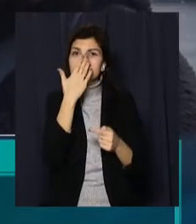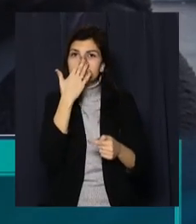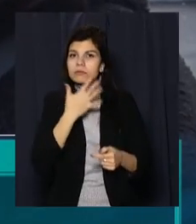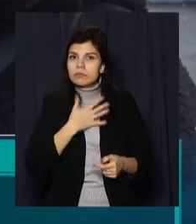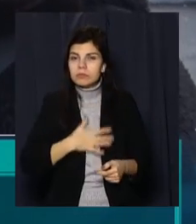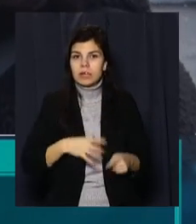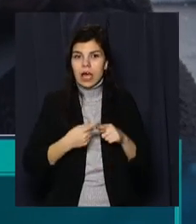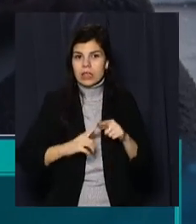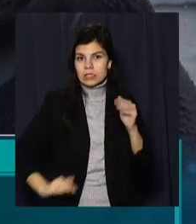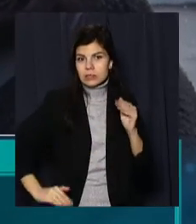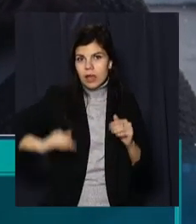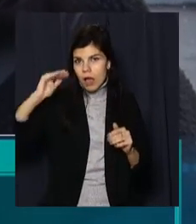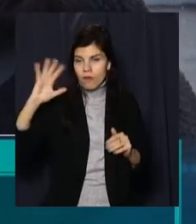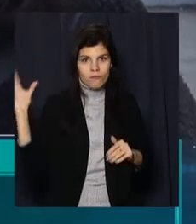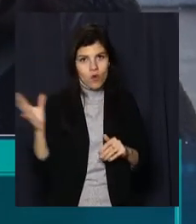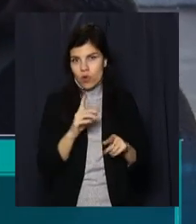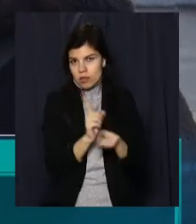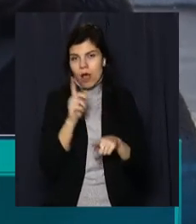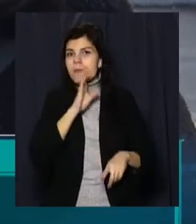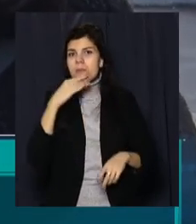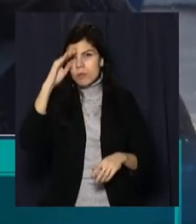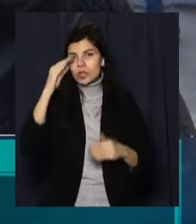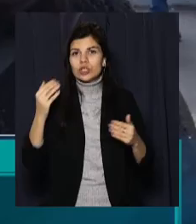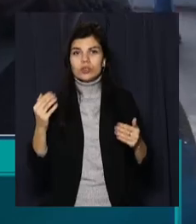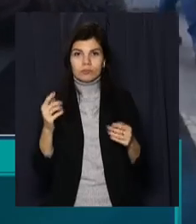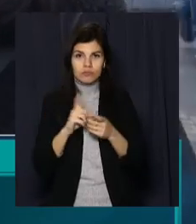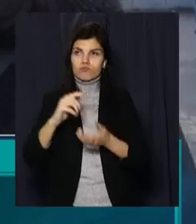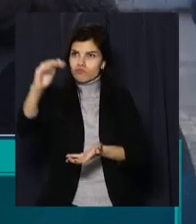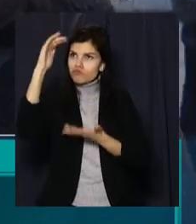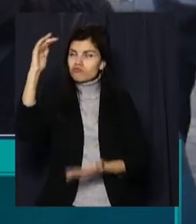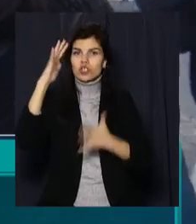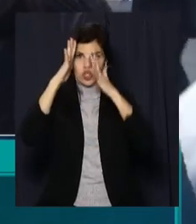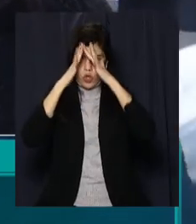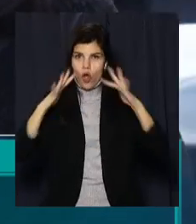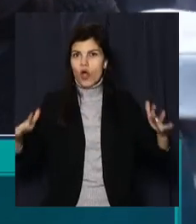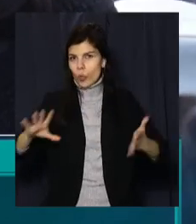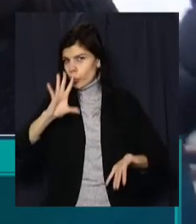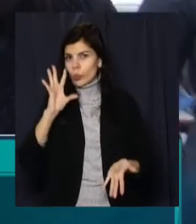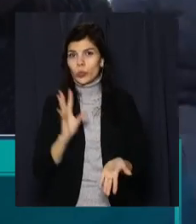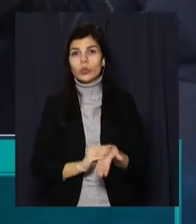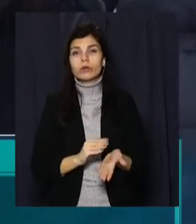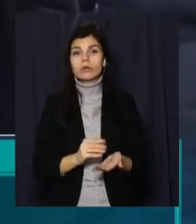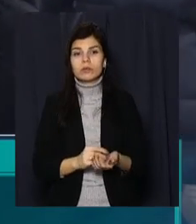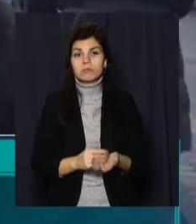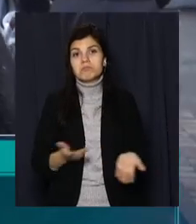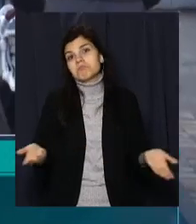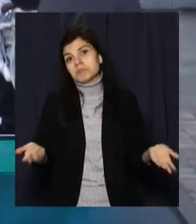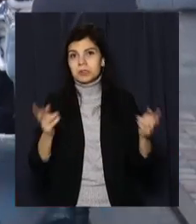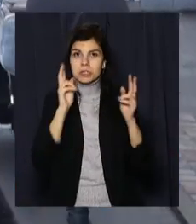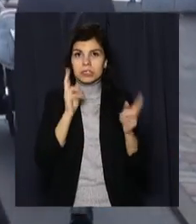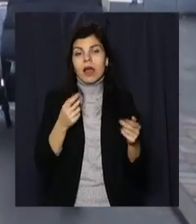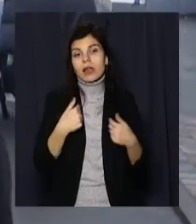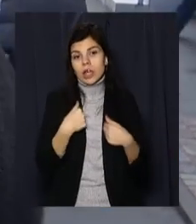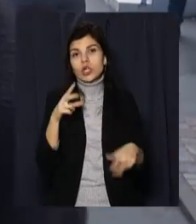все детство мое ставили родители мои, живые, большие, красивые елки. Вот. Ну, не знаю, я считаю,